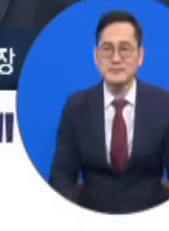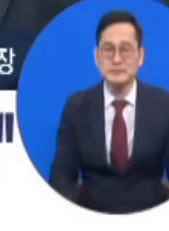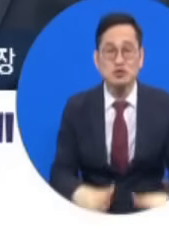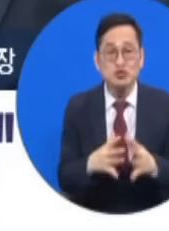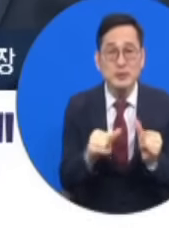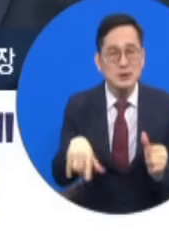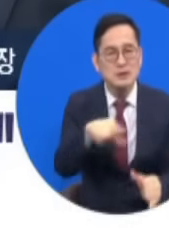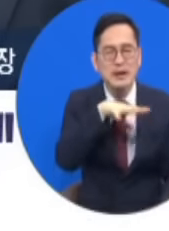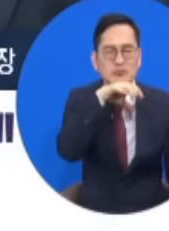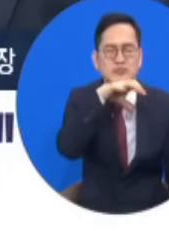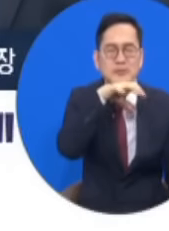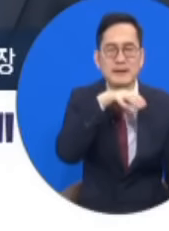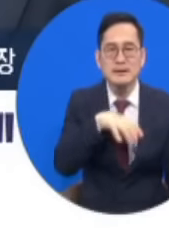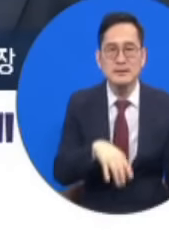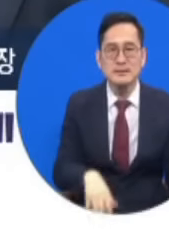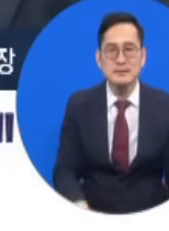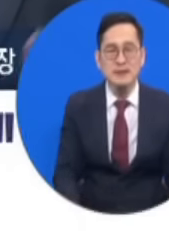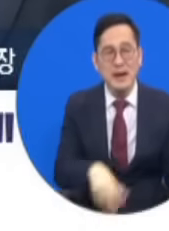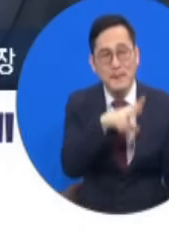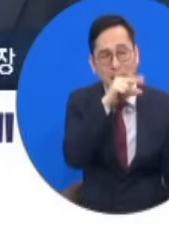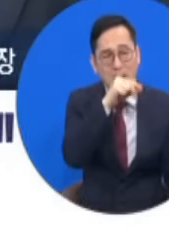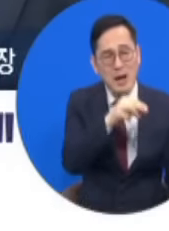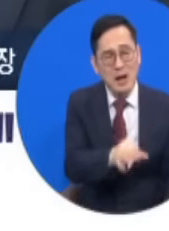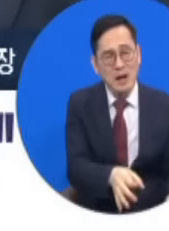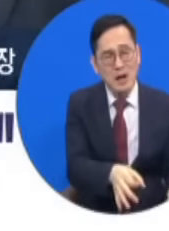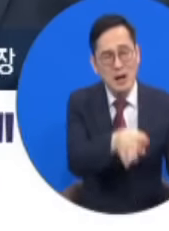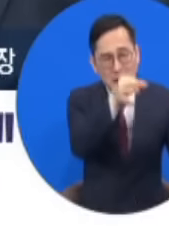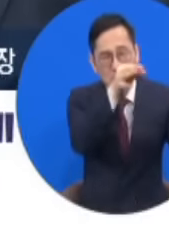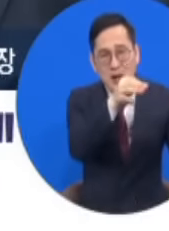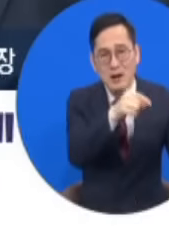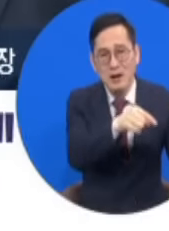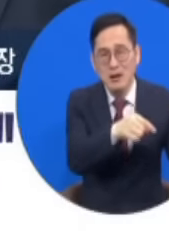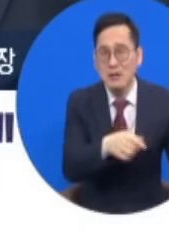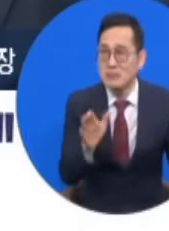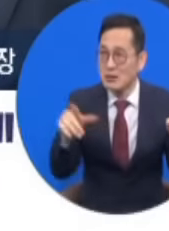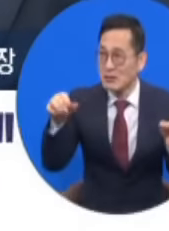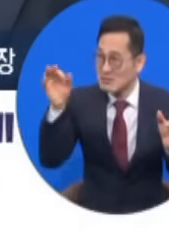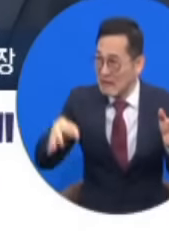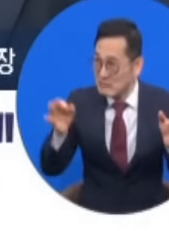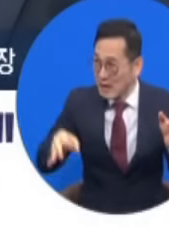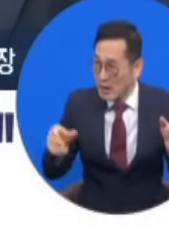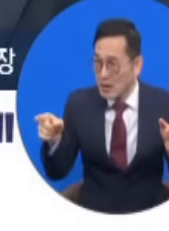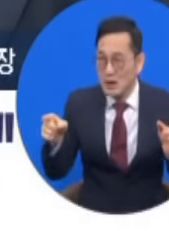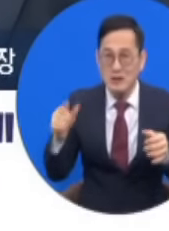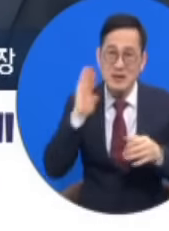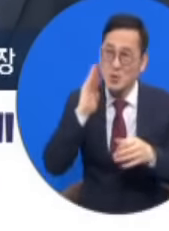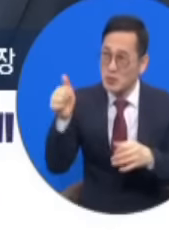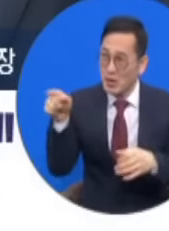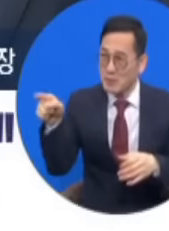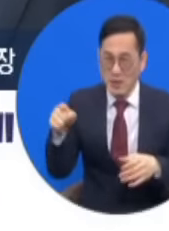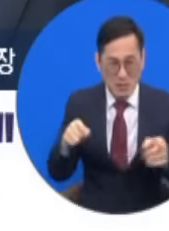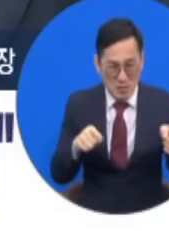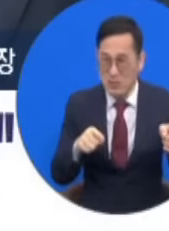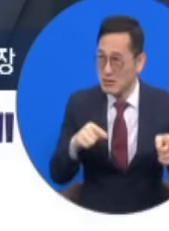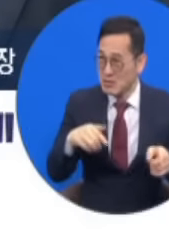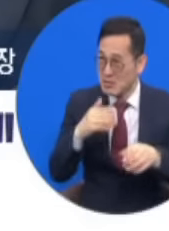이런 민심들이 대파라는 상징을 갖고 터져 나온 거예요. 이게 이번 선거를 지배하는 어떻게 보면